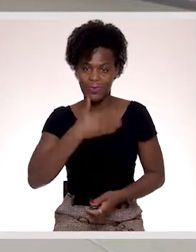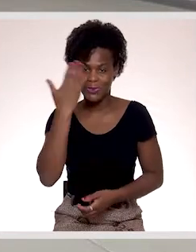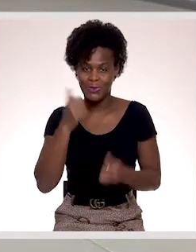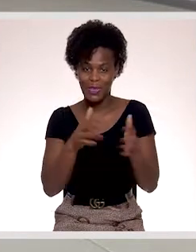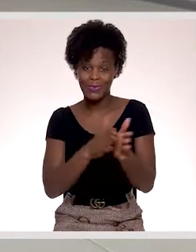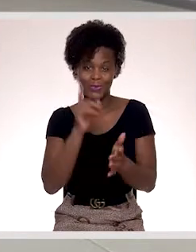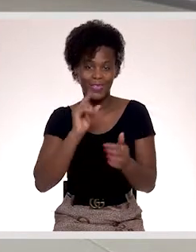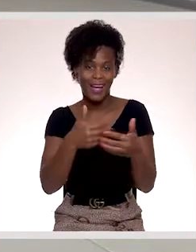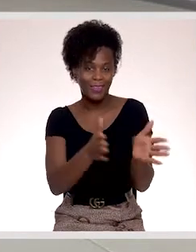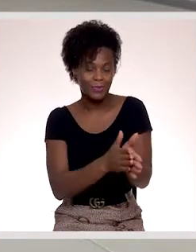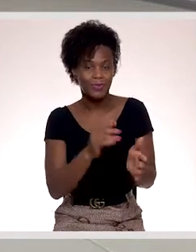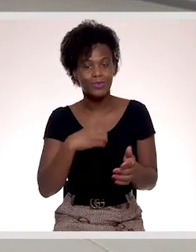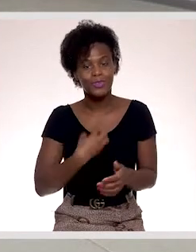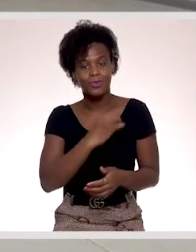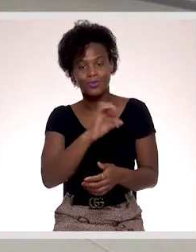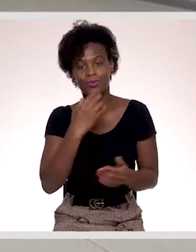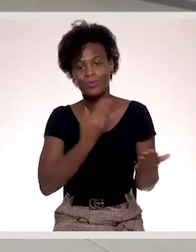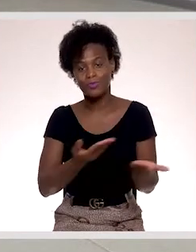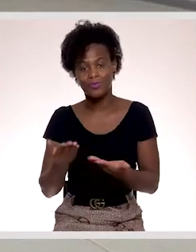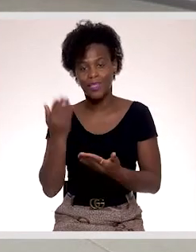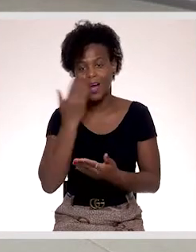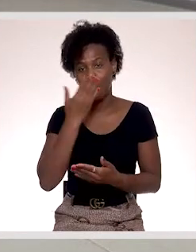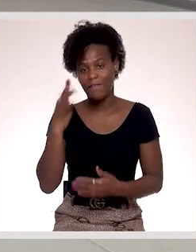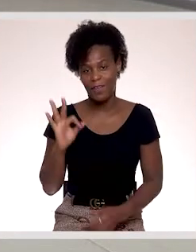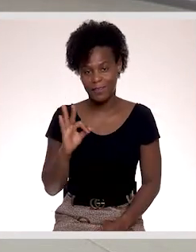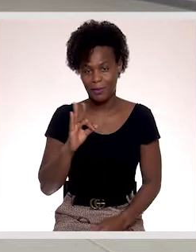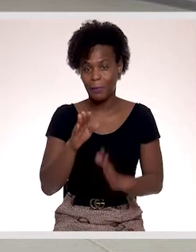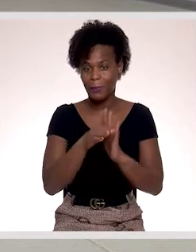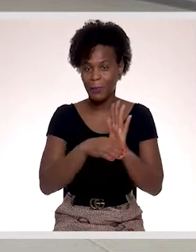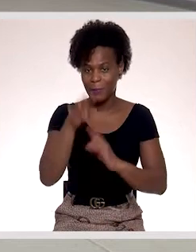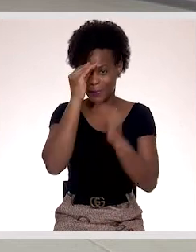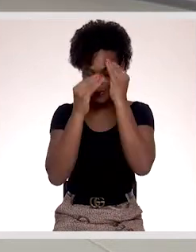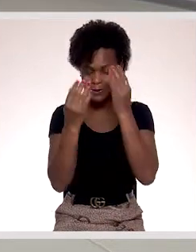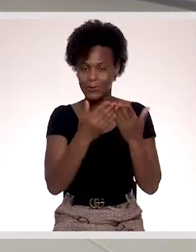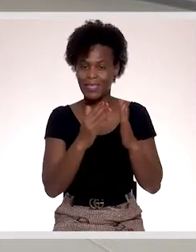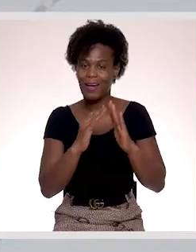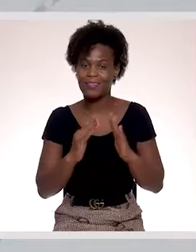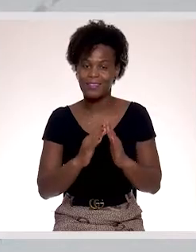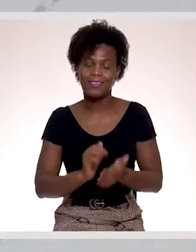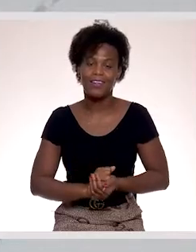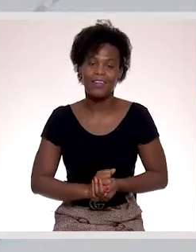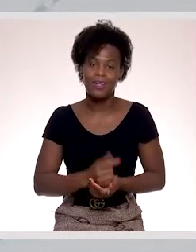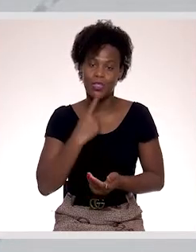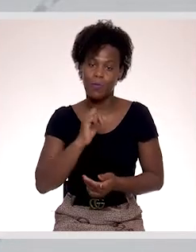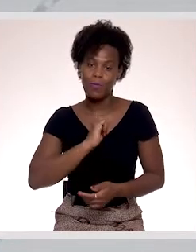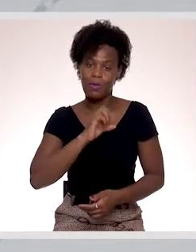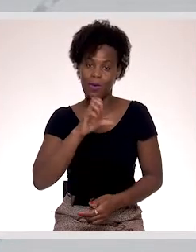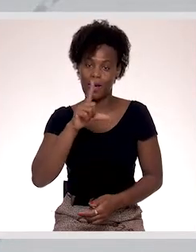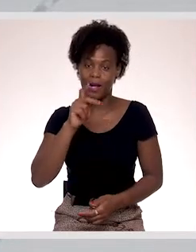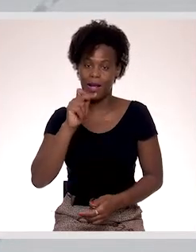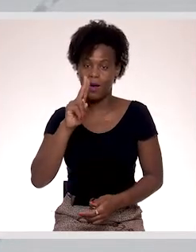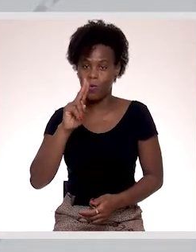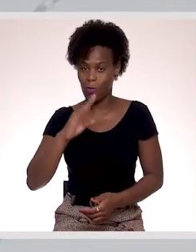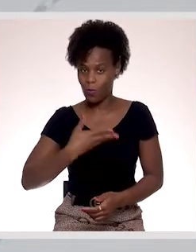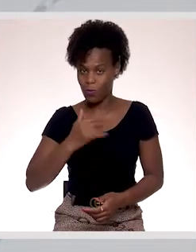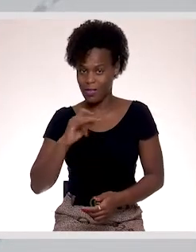à toutes et à tous. Je vous souhaite la bienvenue au cours de français du programme Aprender Estudar em Casa. Je m'appelle Claudia, je suis votre professeure